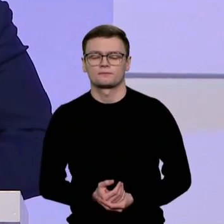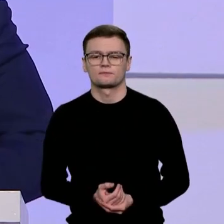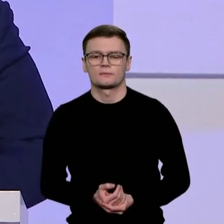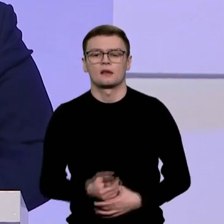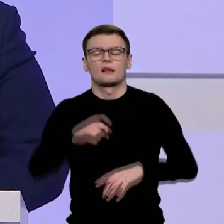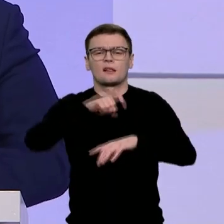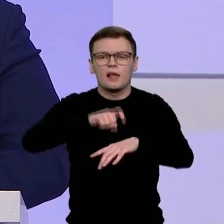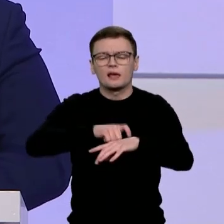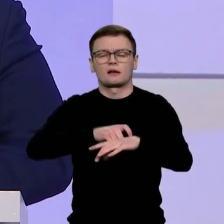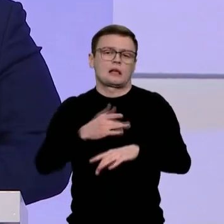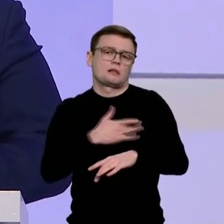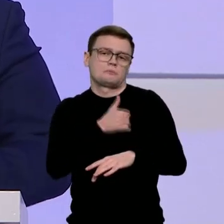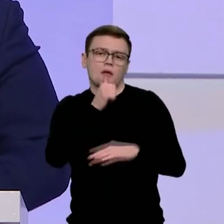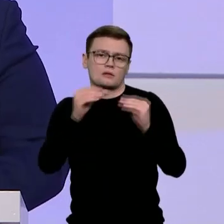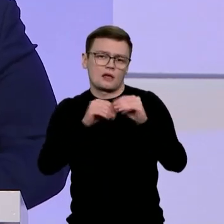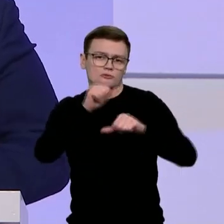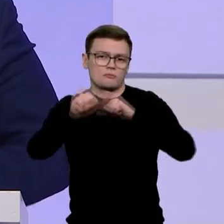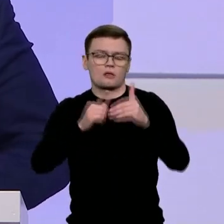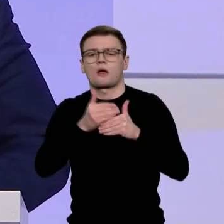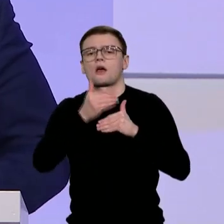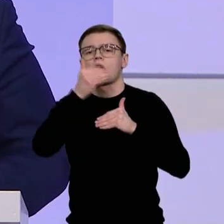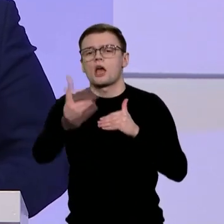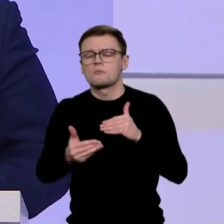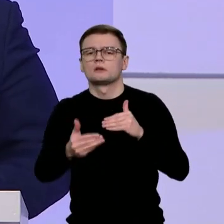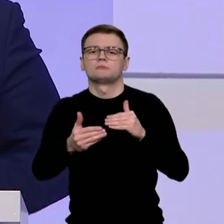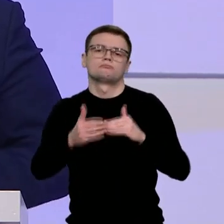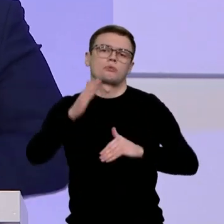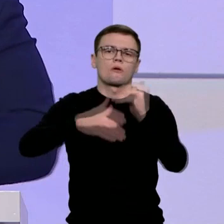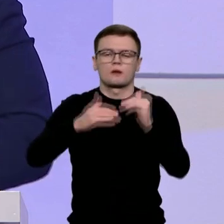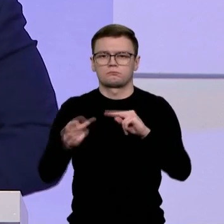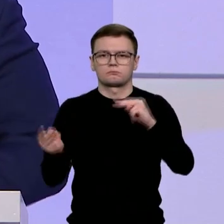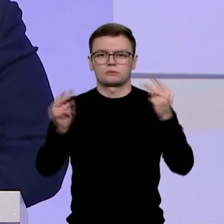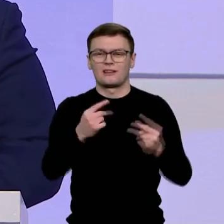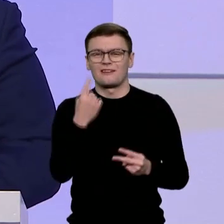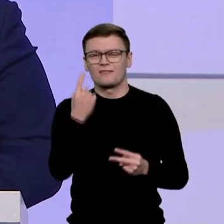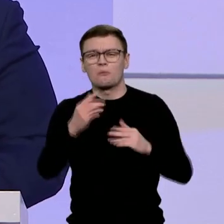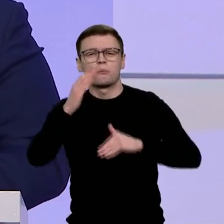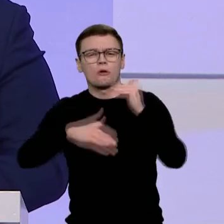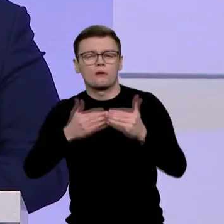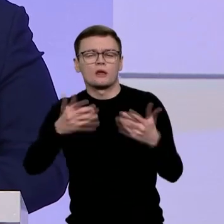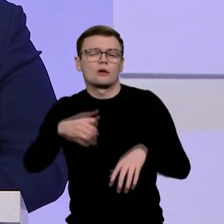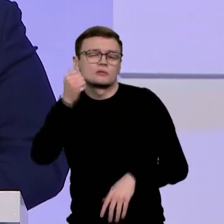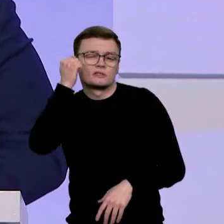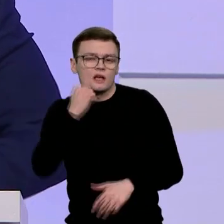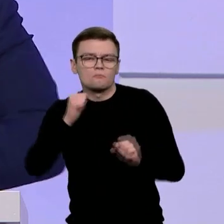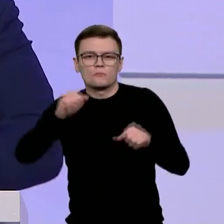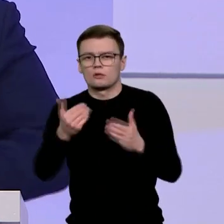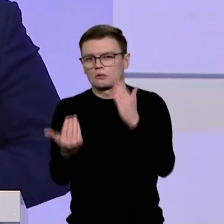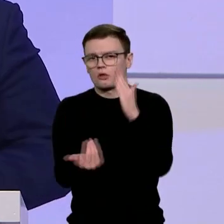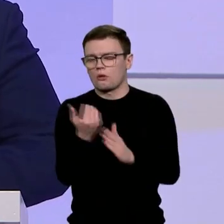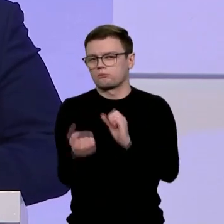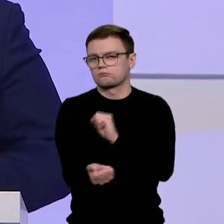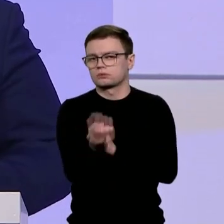laiko, po 10 metų galbūt keisti specialybę, nes vienos specialybės pasensto ir atsiranda naujas žmogus laiko nuo